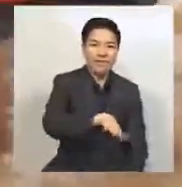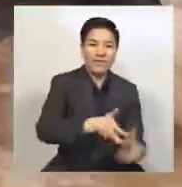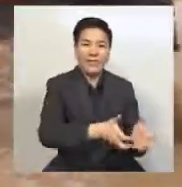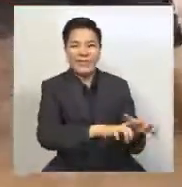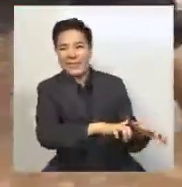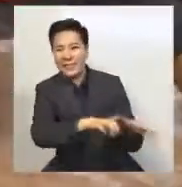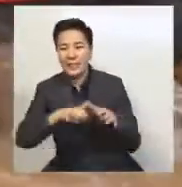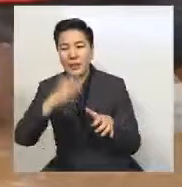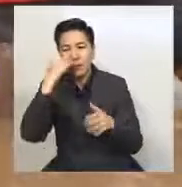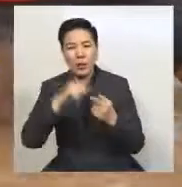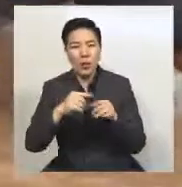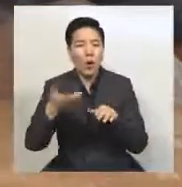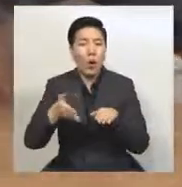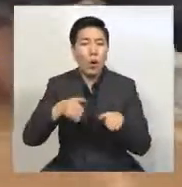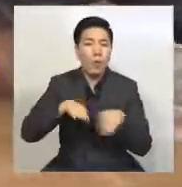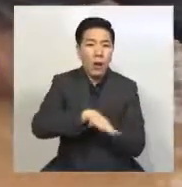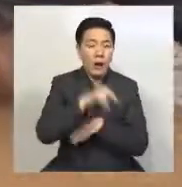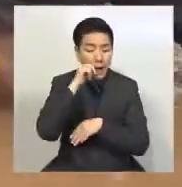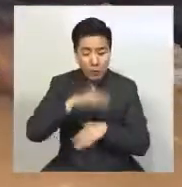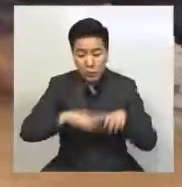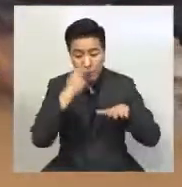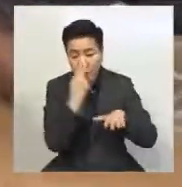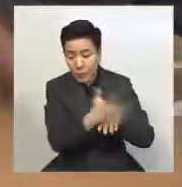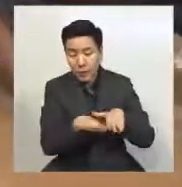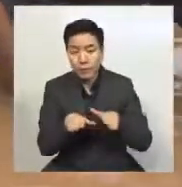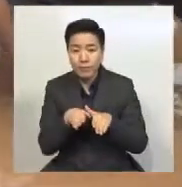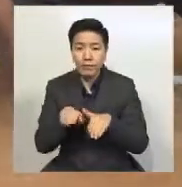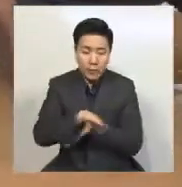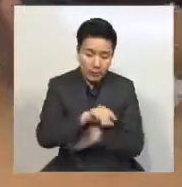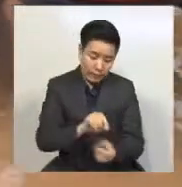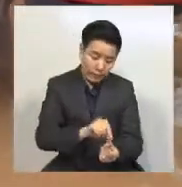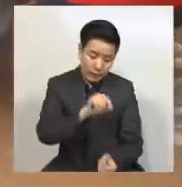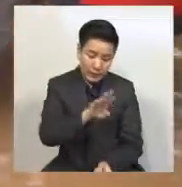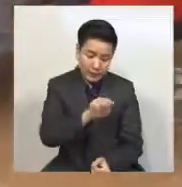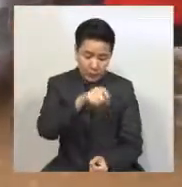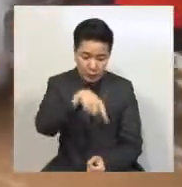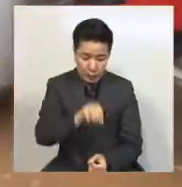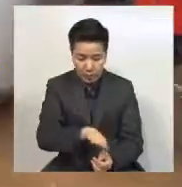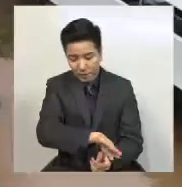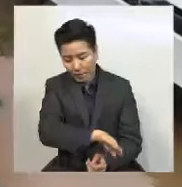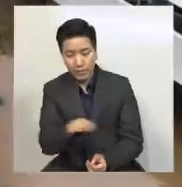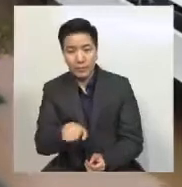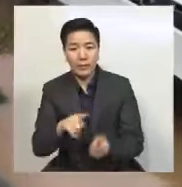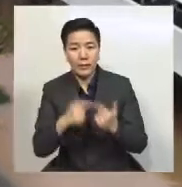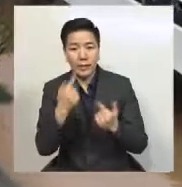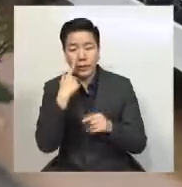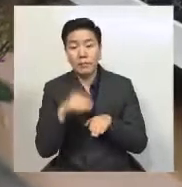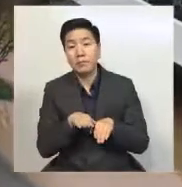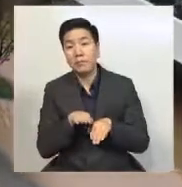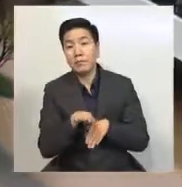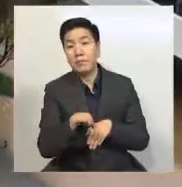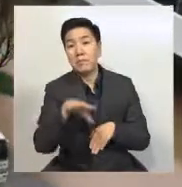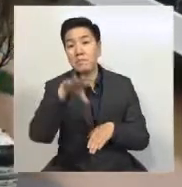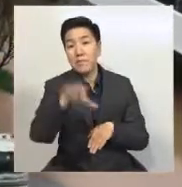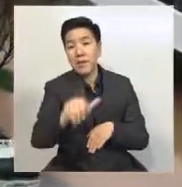หลังจากประสบเหตุตกข้างทางที่มีน้ำท่วมขังสูงกว่า40เซนติเมตรขณะที่ถนนมะลิวันขาเข้าเมืองขอน